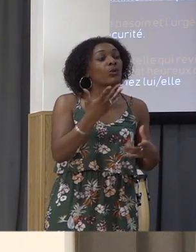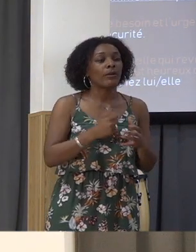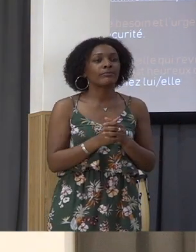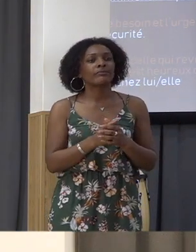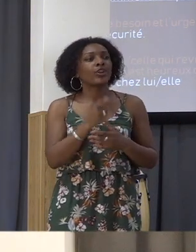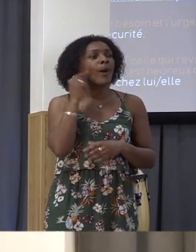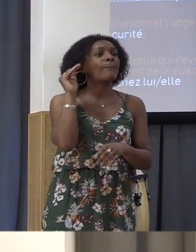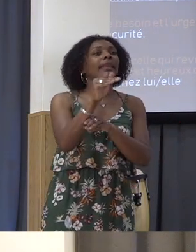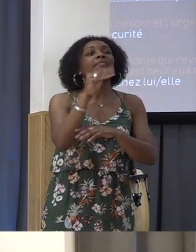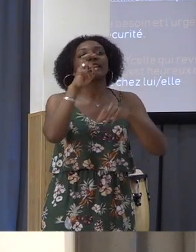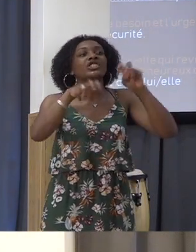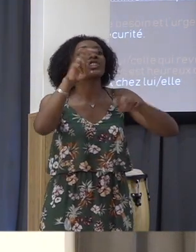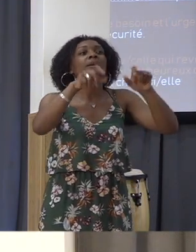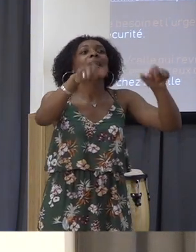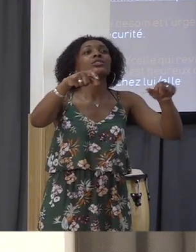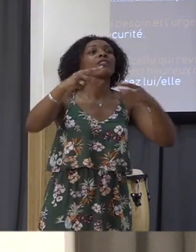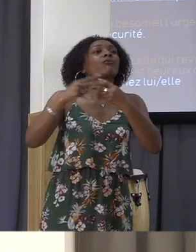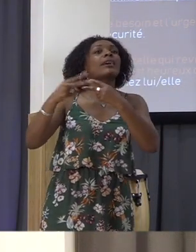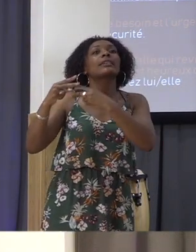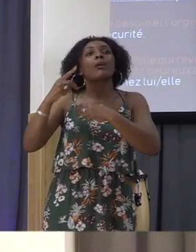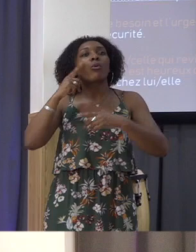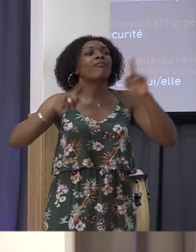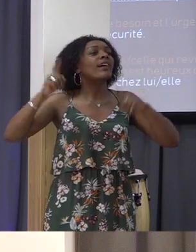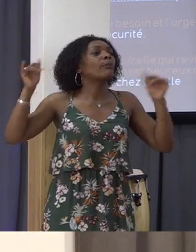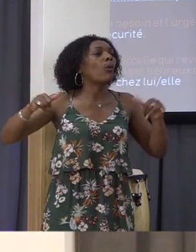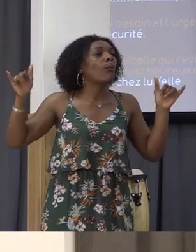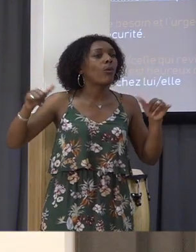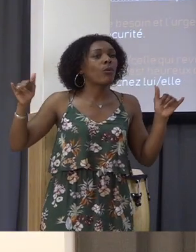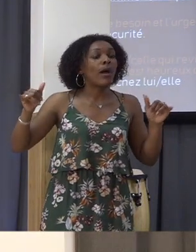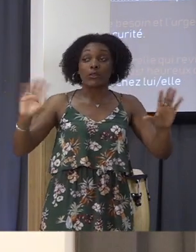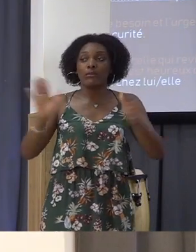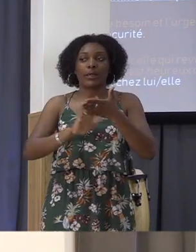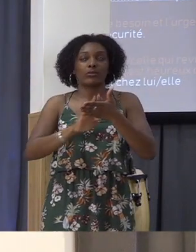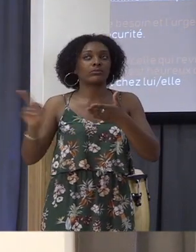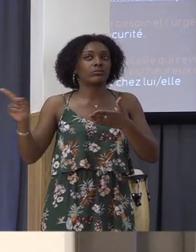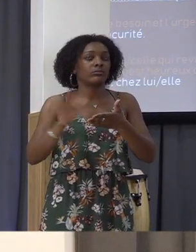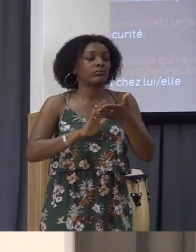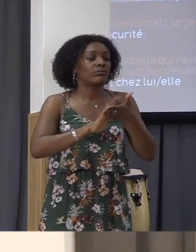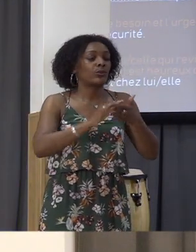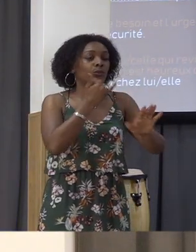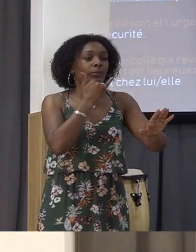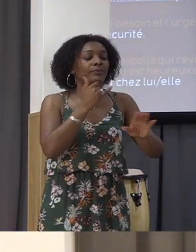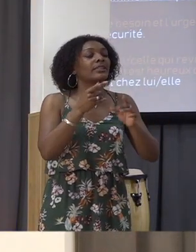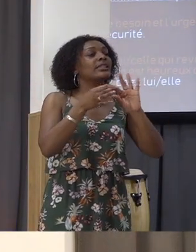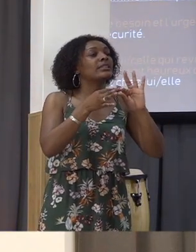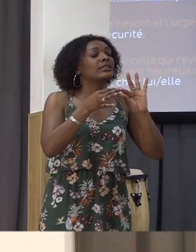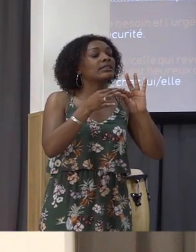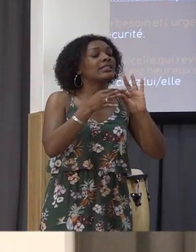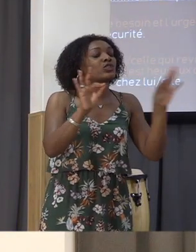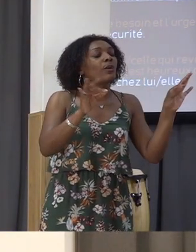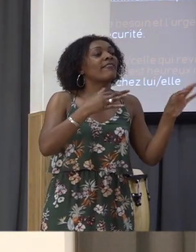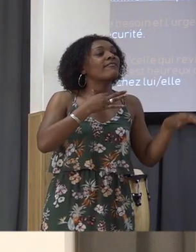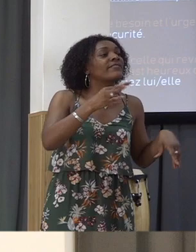Quand vous revenez à la maison et que votre père fait la fête pour cela, vous dites, mais je suis chez moi. Vous êtes content